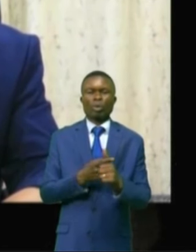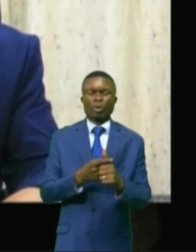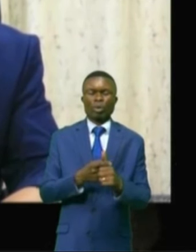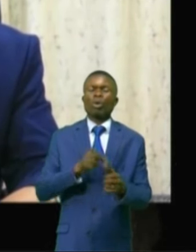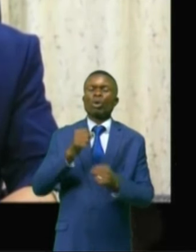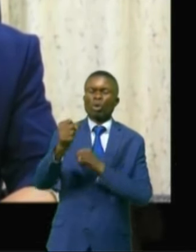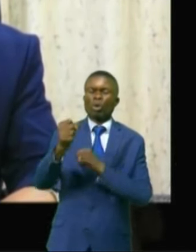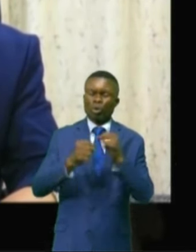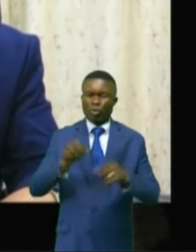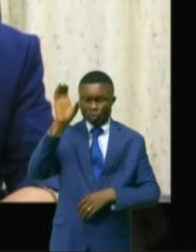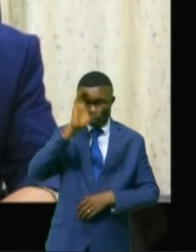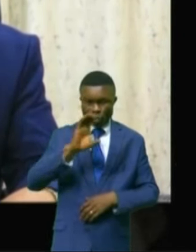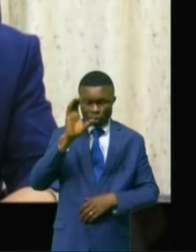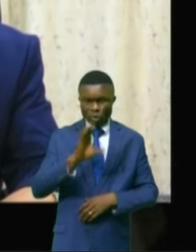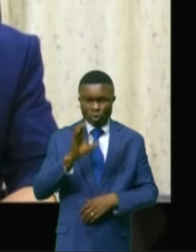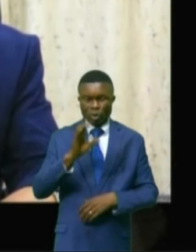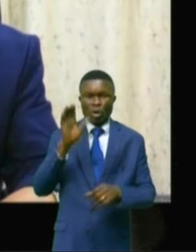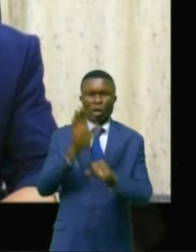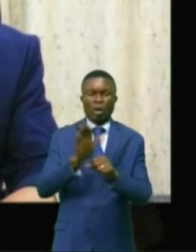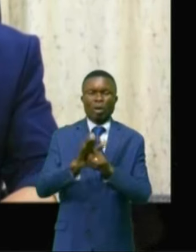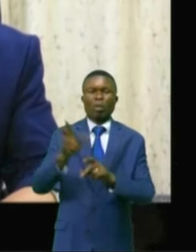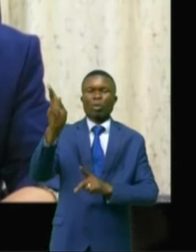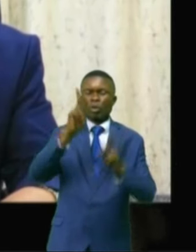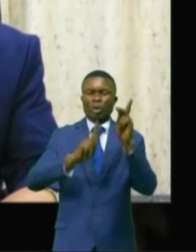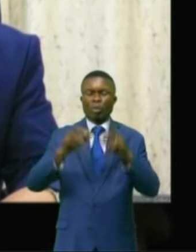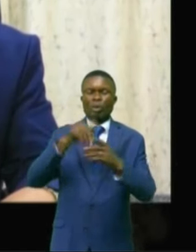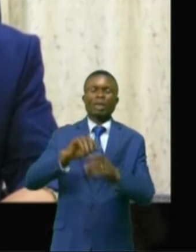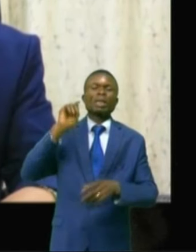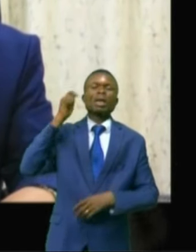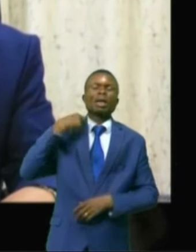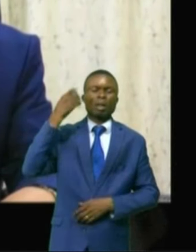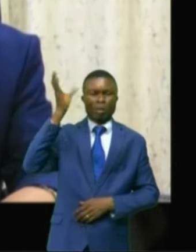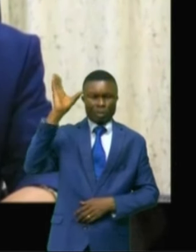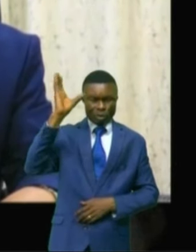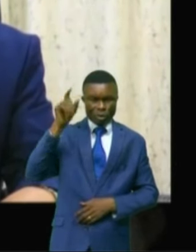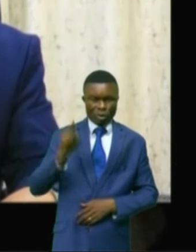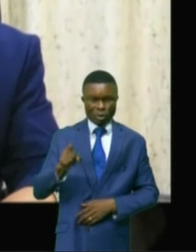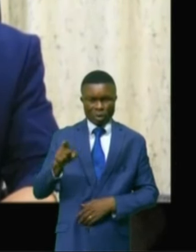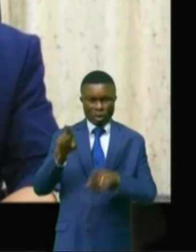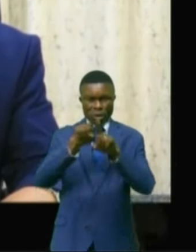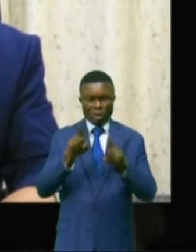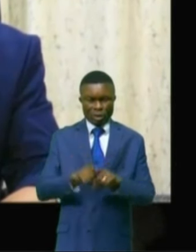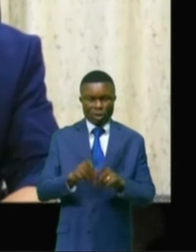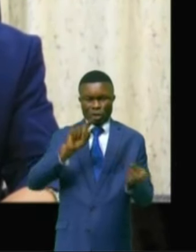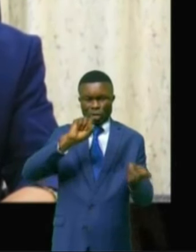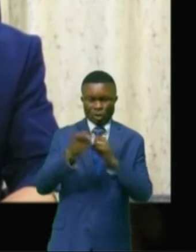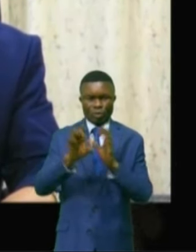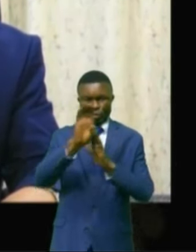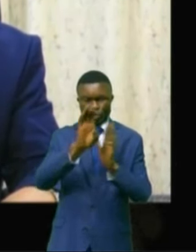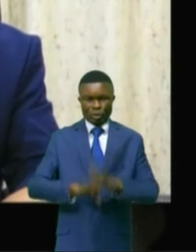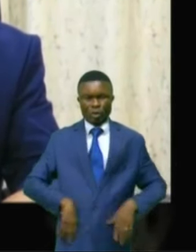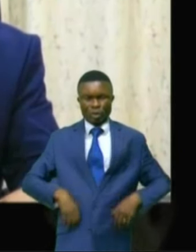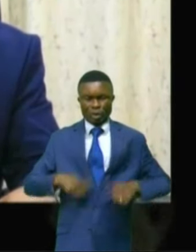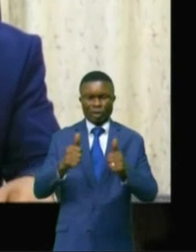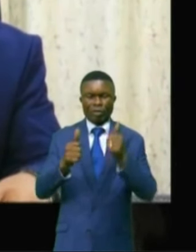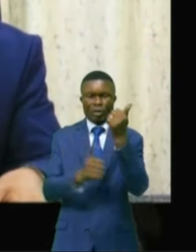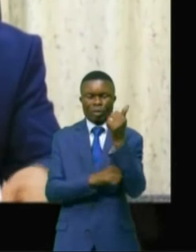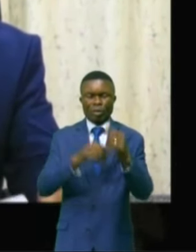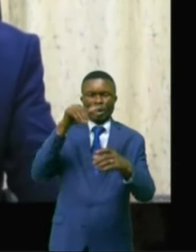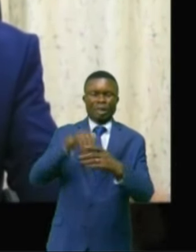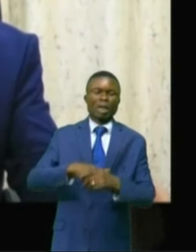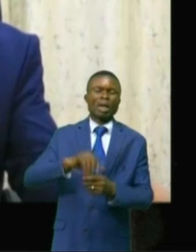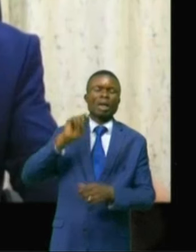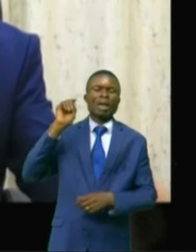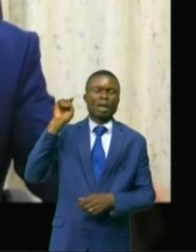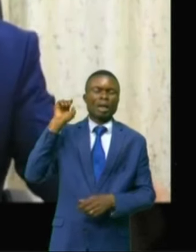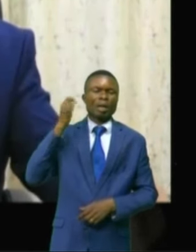lutte contre la surpopulation carcérale ainsi que l'amélioration des conditions